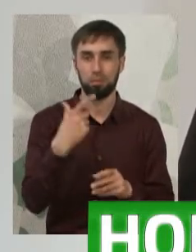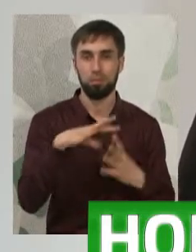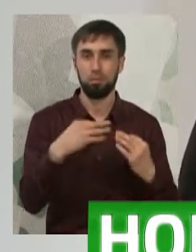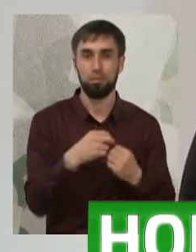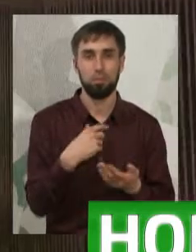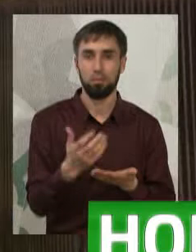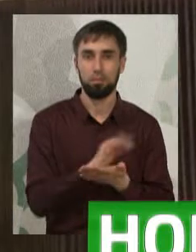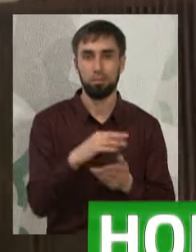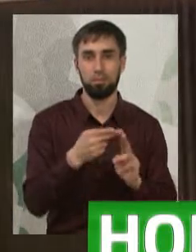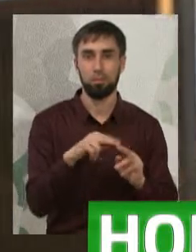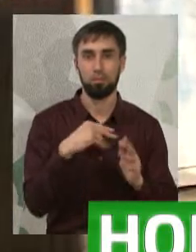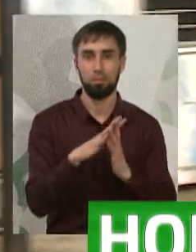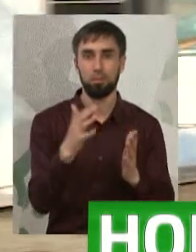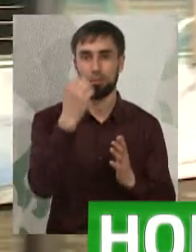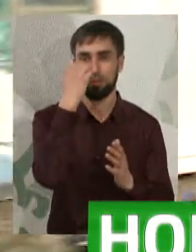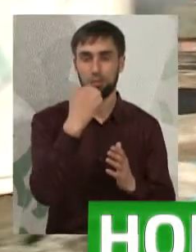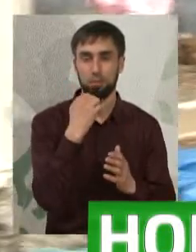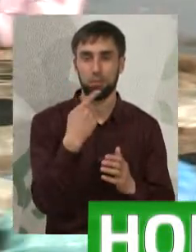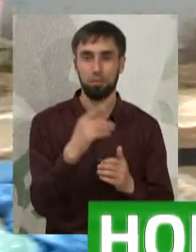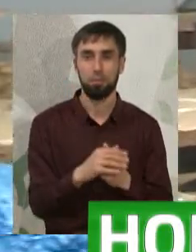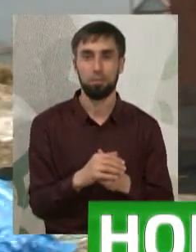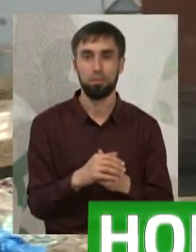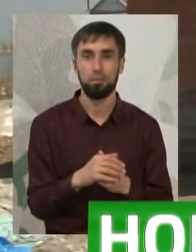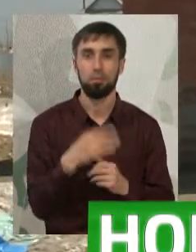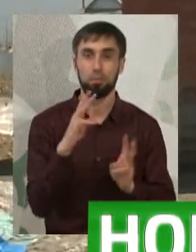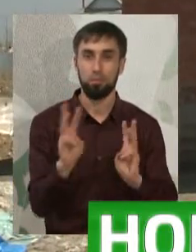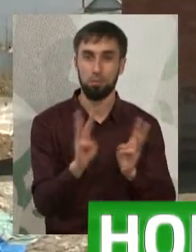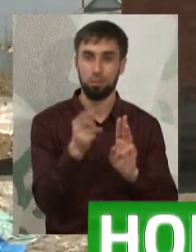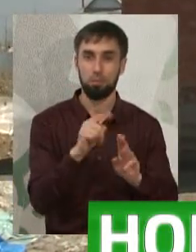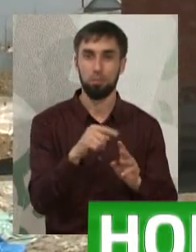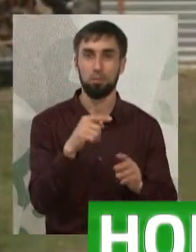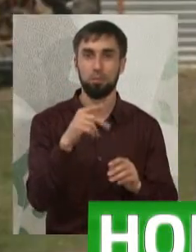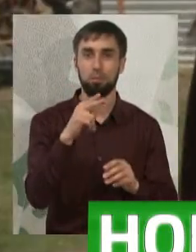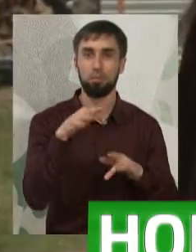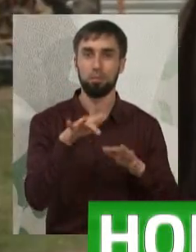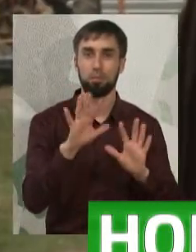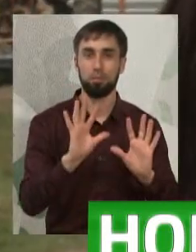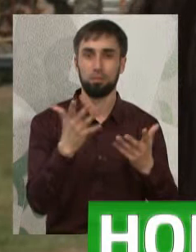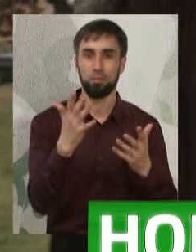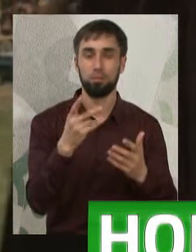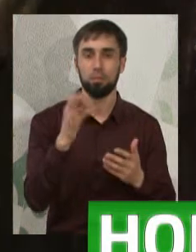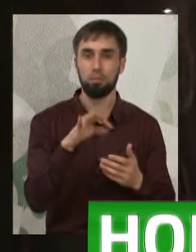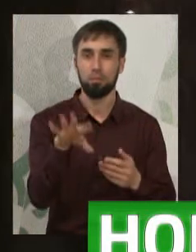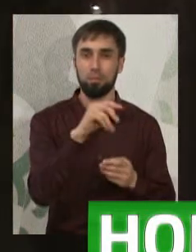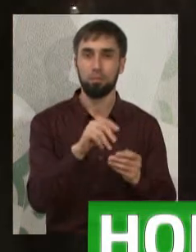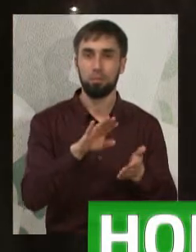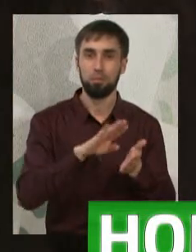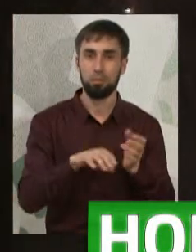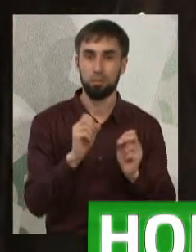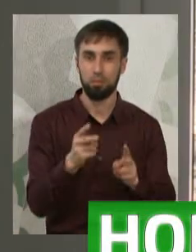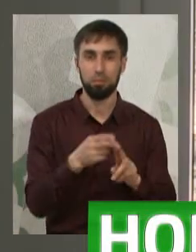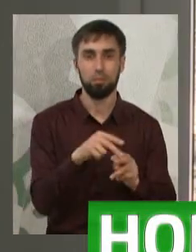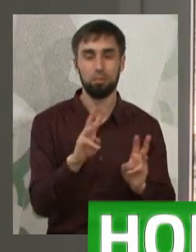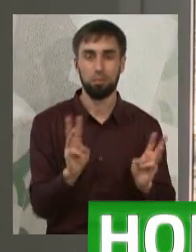очень им благодарна. Пожар так или иначе может быть делом случая, но когда придерживаешься элементарных правил безопасности, риск